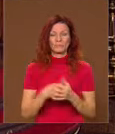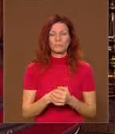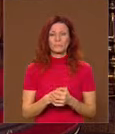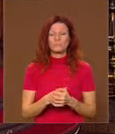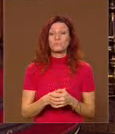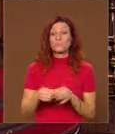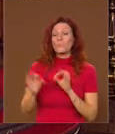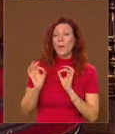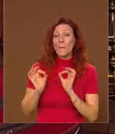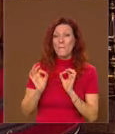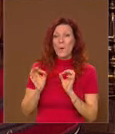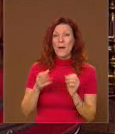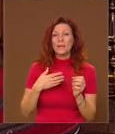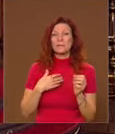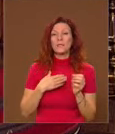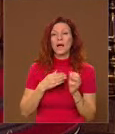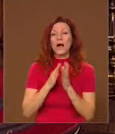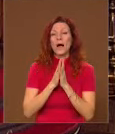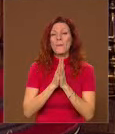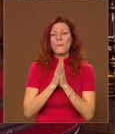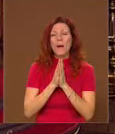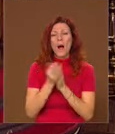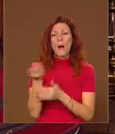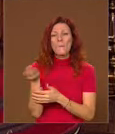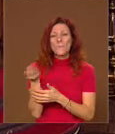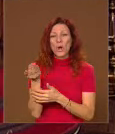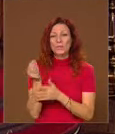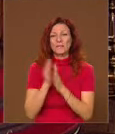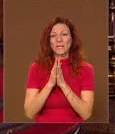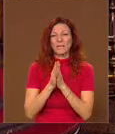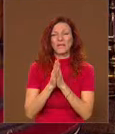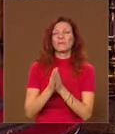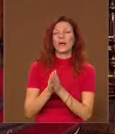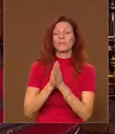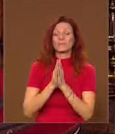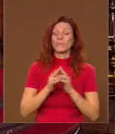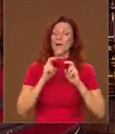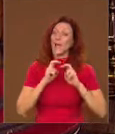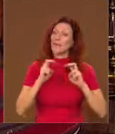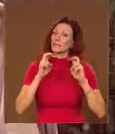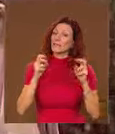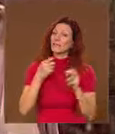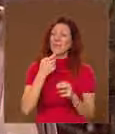А сега следва просителната ектения.